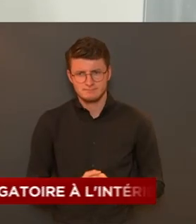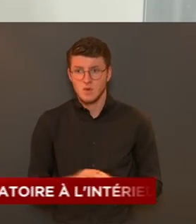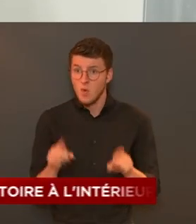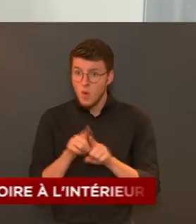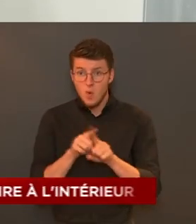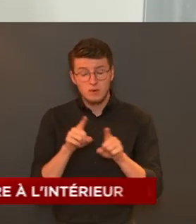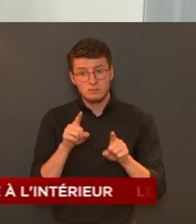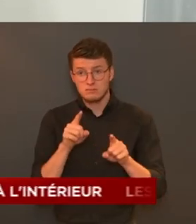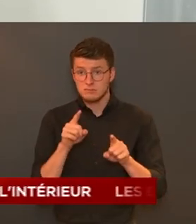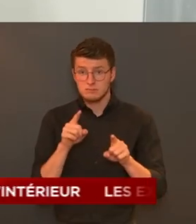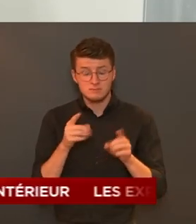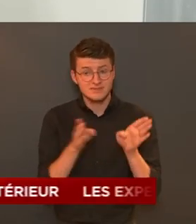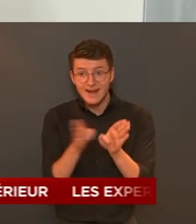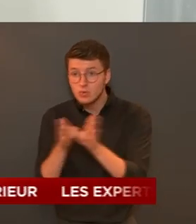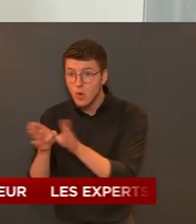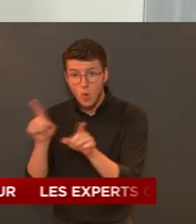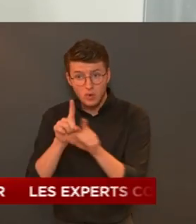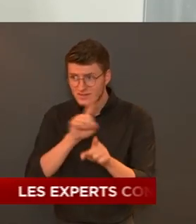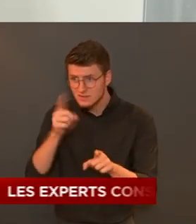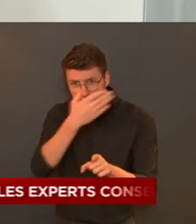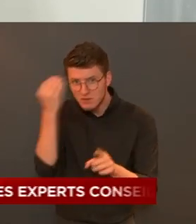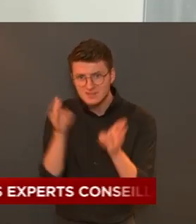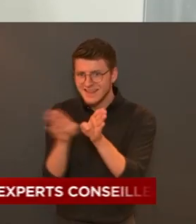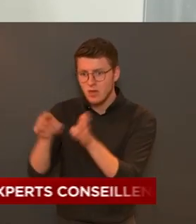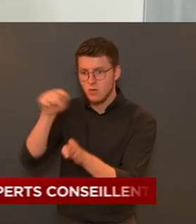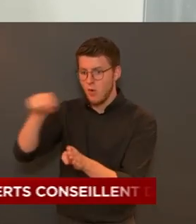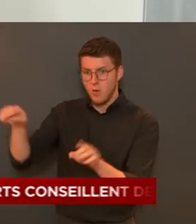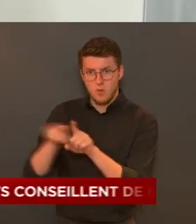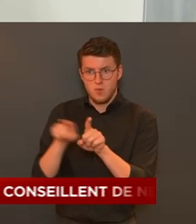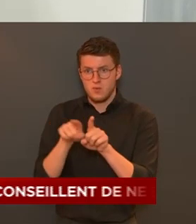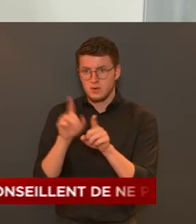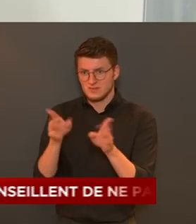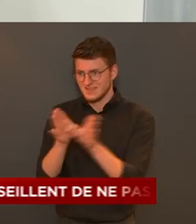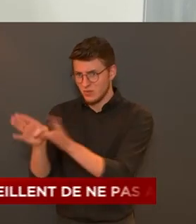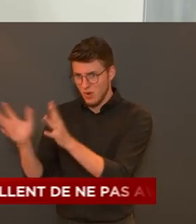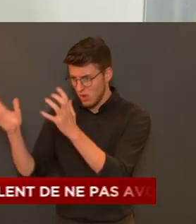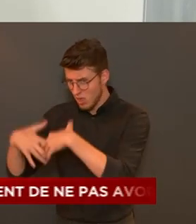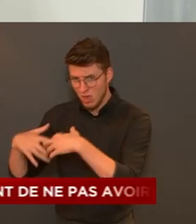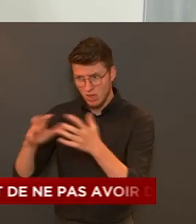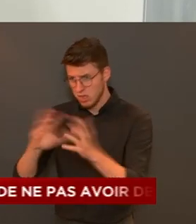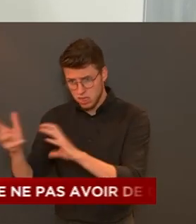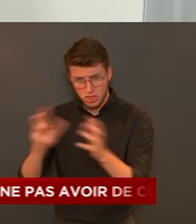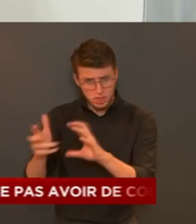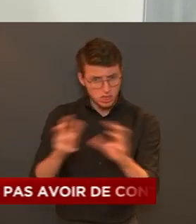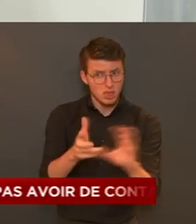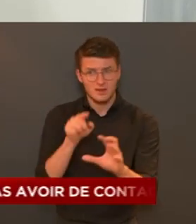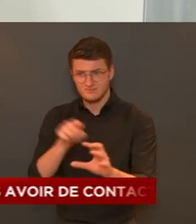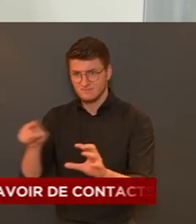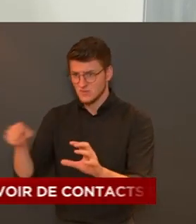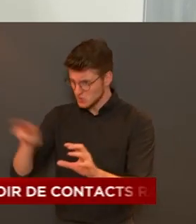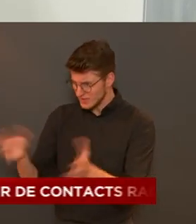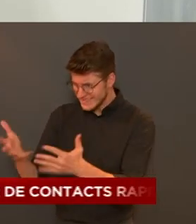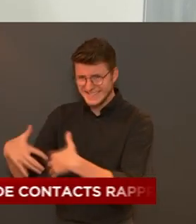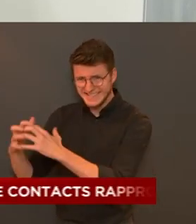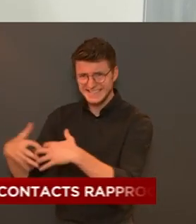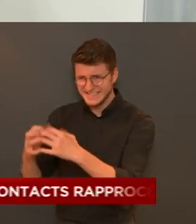Et je n'oublie pas non plus tous les secteurs qui ont souffert de la crise, tous ces secteurs qui auront besoin de nous pour une